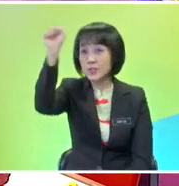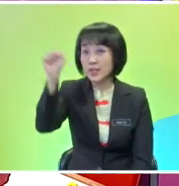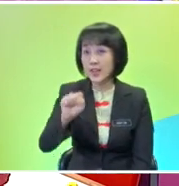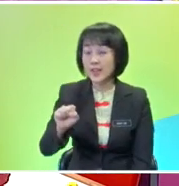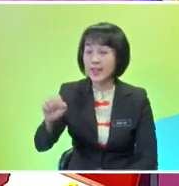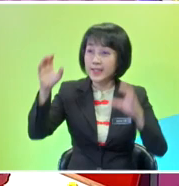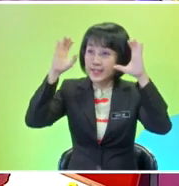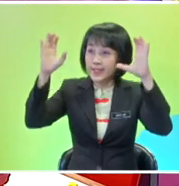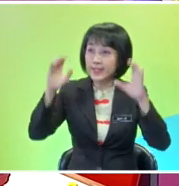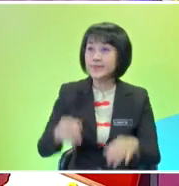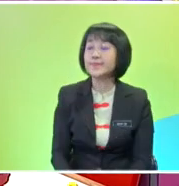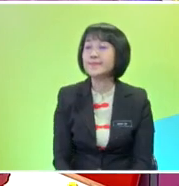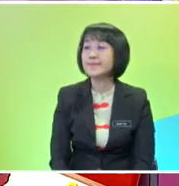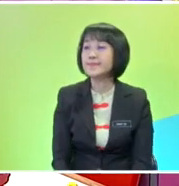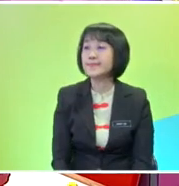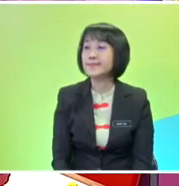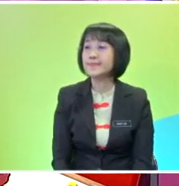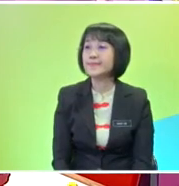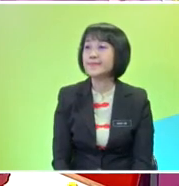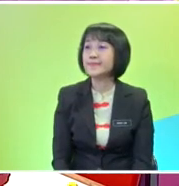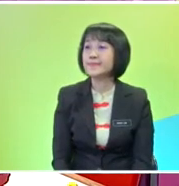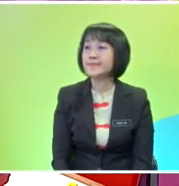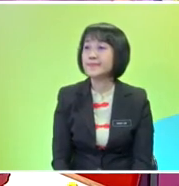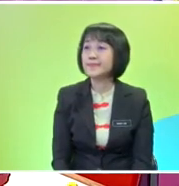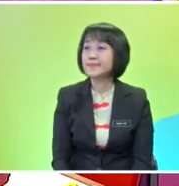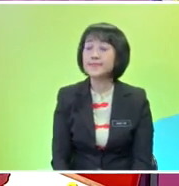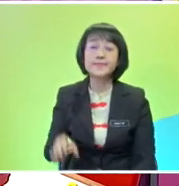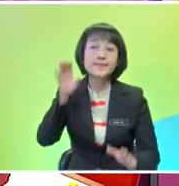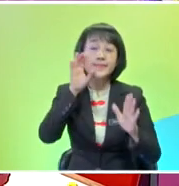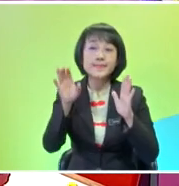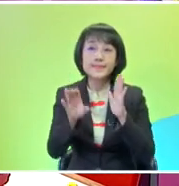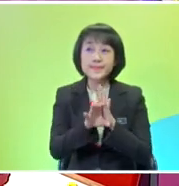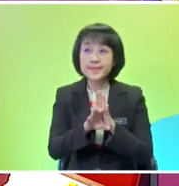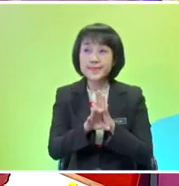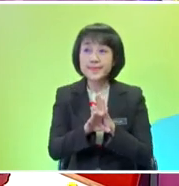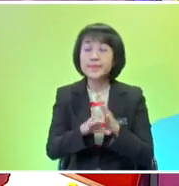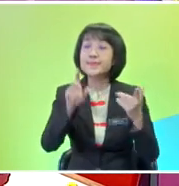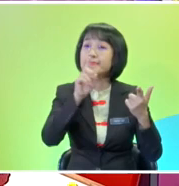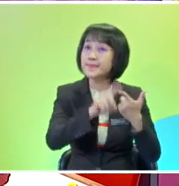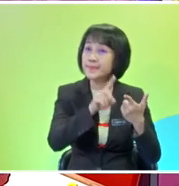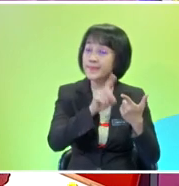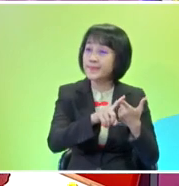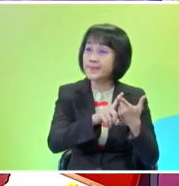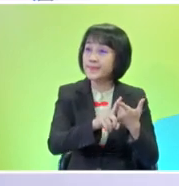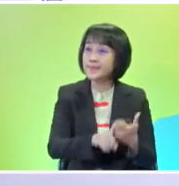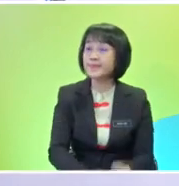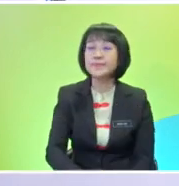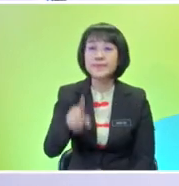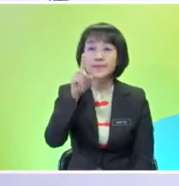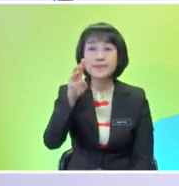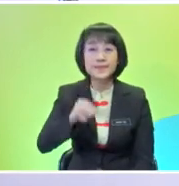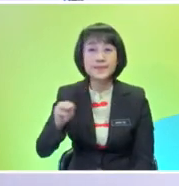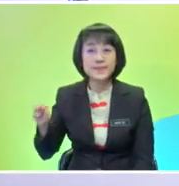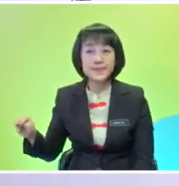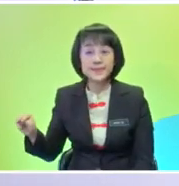kita demo dulu okey sekarang okey gambar yang pertama gambar yang kedua seorang murid